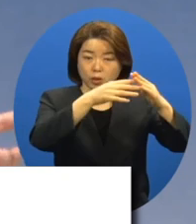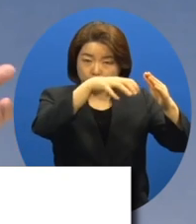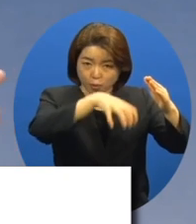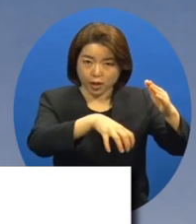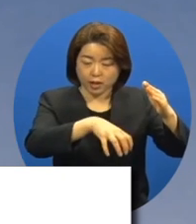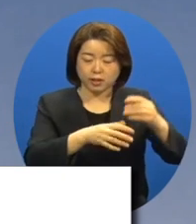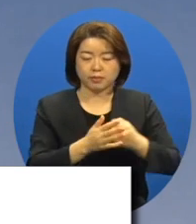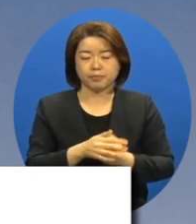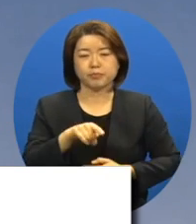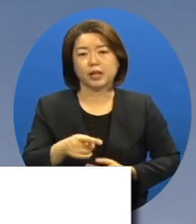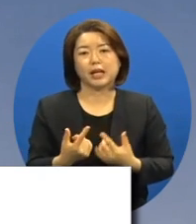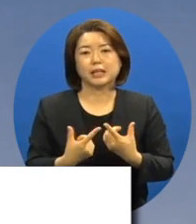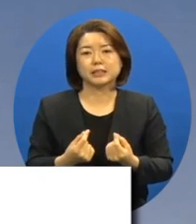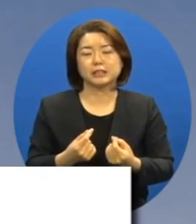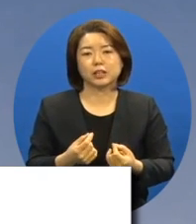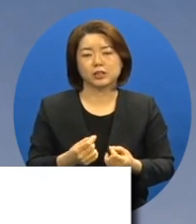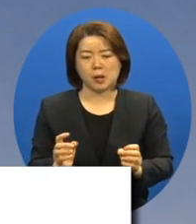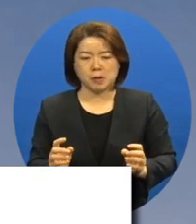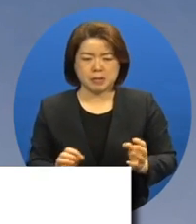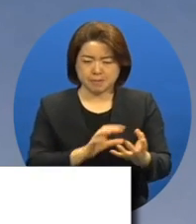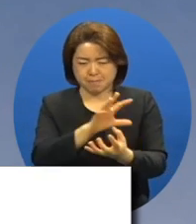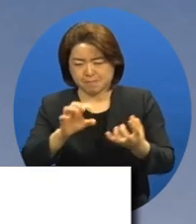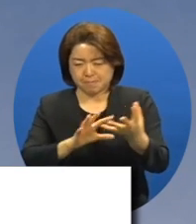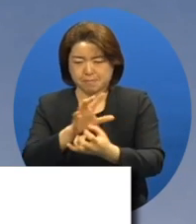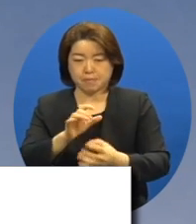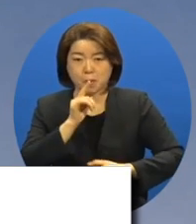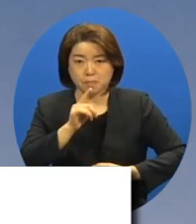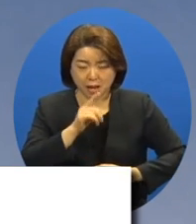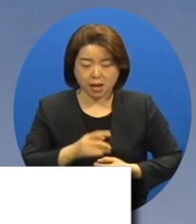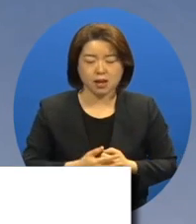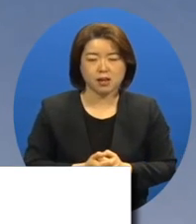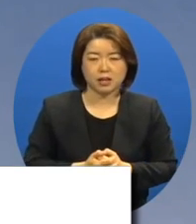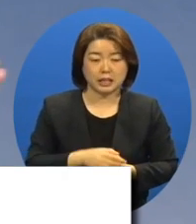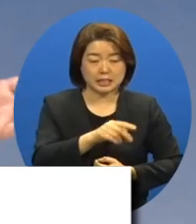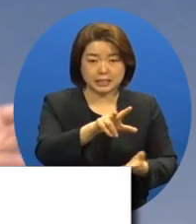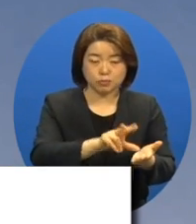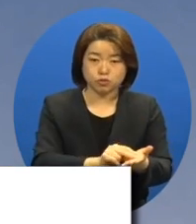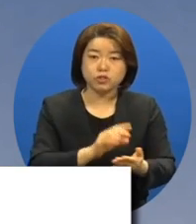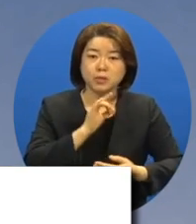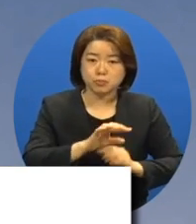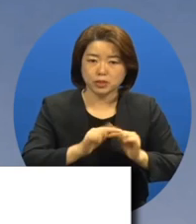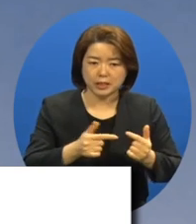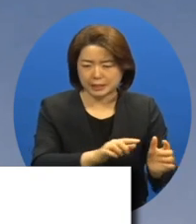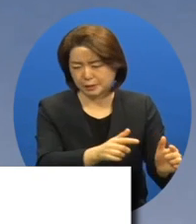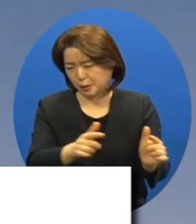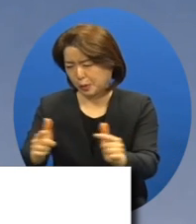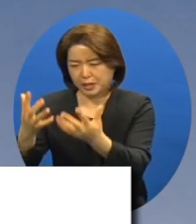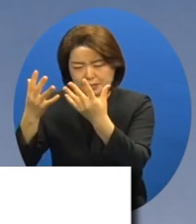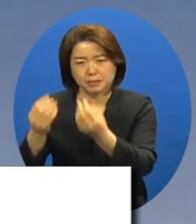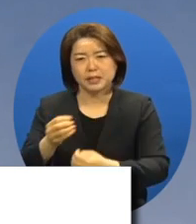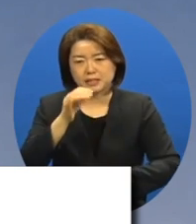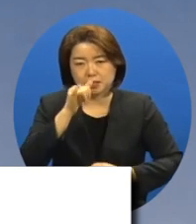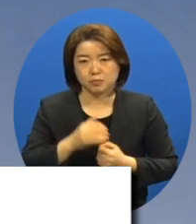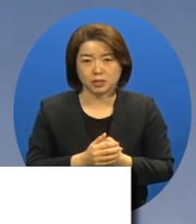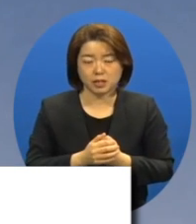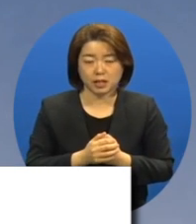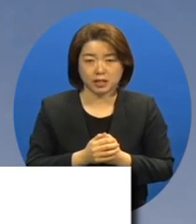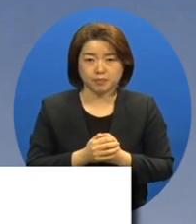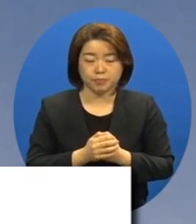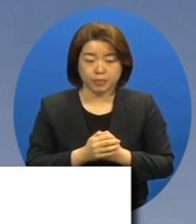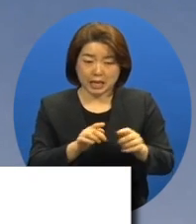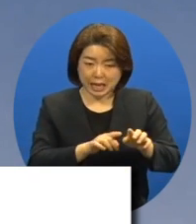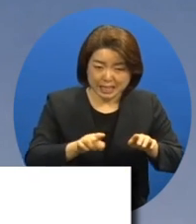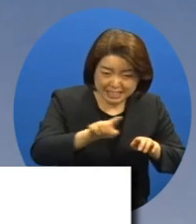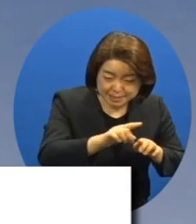이런 논란이 이 문제들 뿐만 아니고 많습니다 진보와 보수